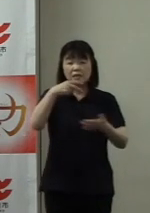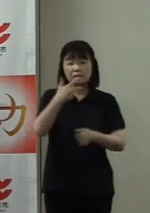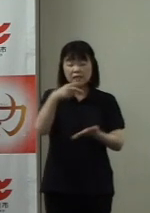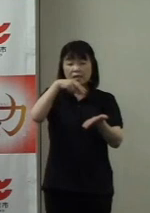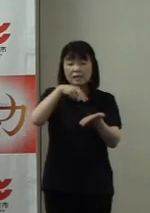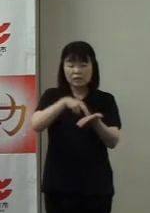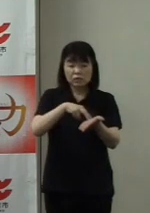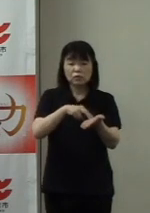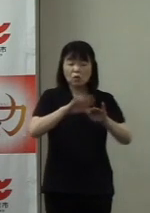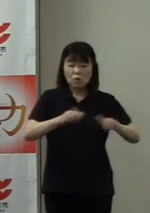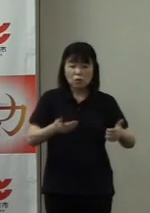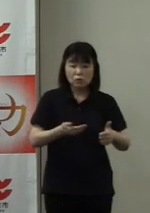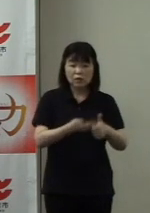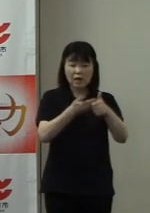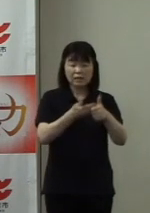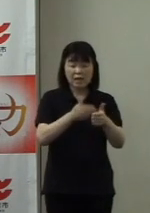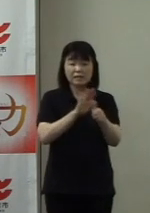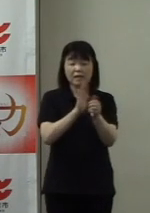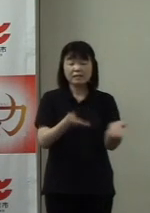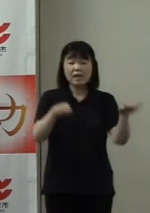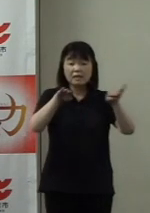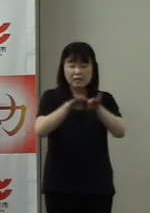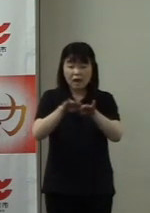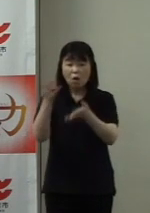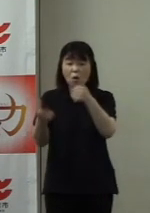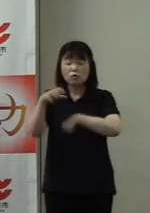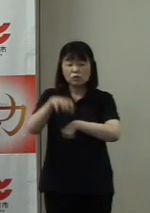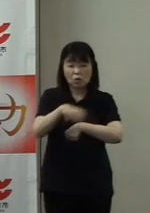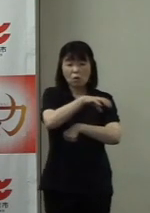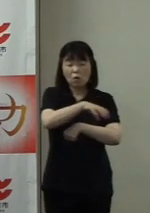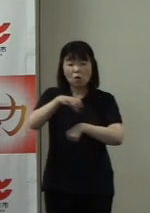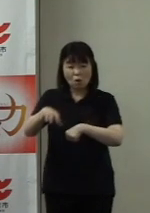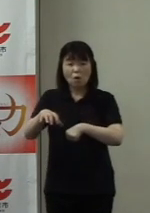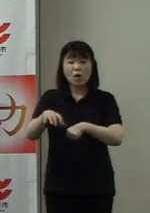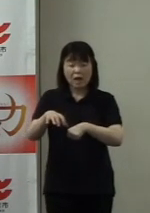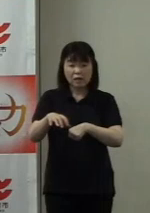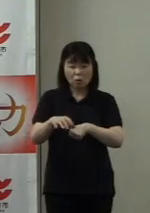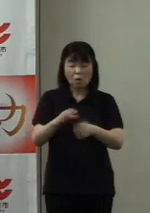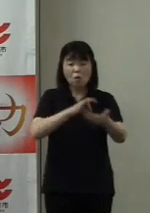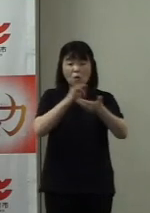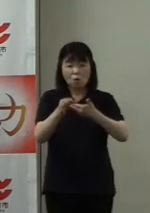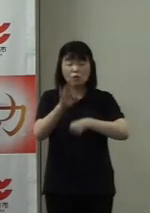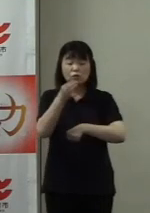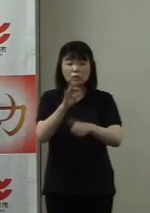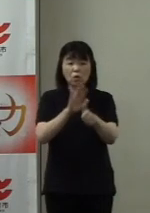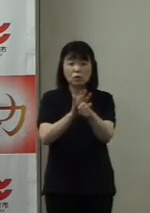また私立認可保育所分として600万円を計上をいたし